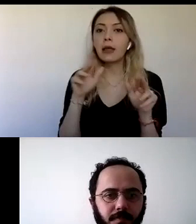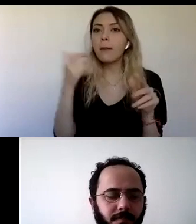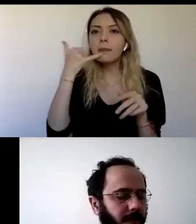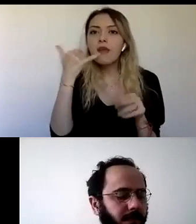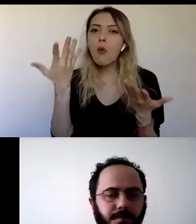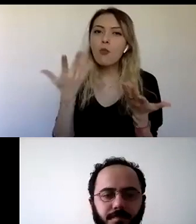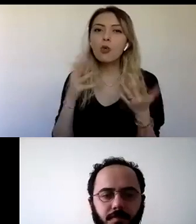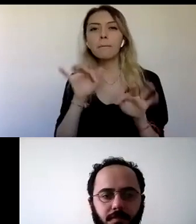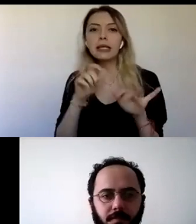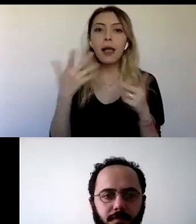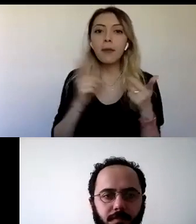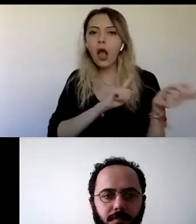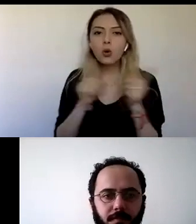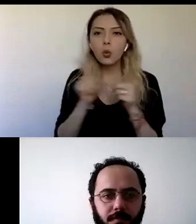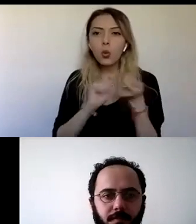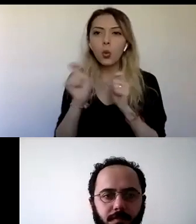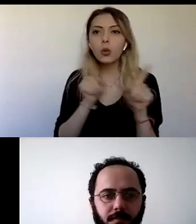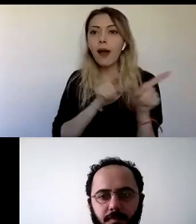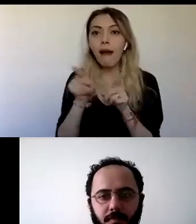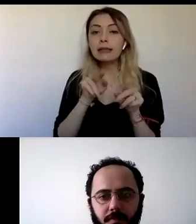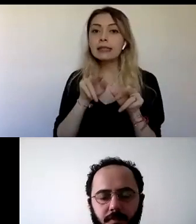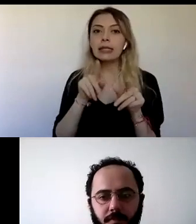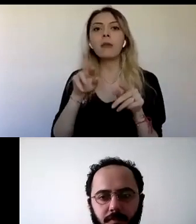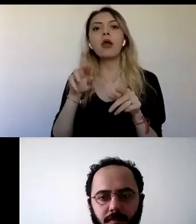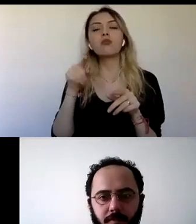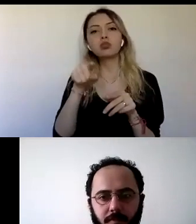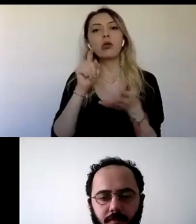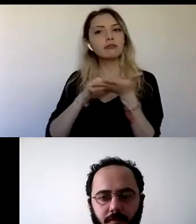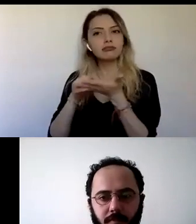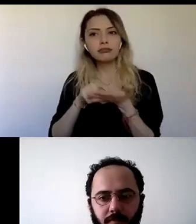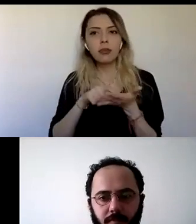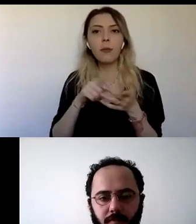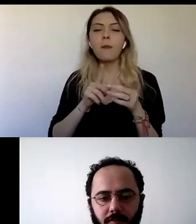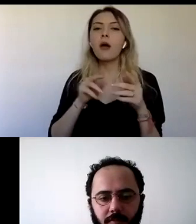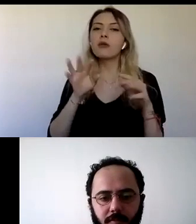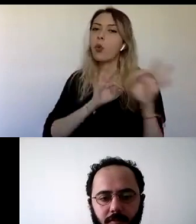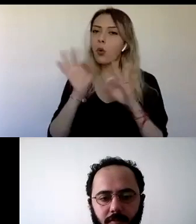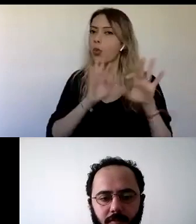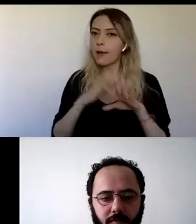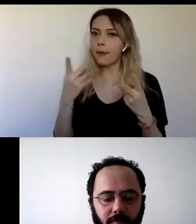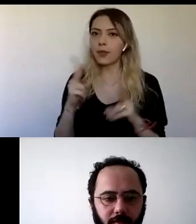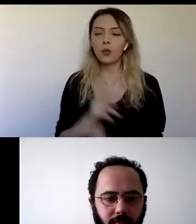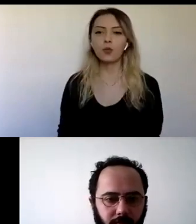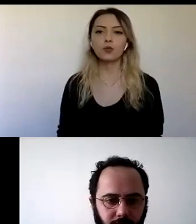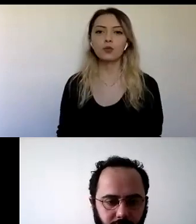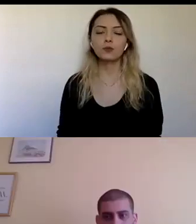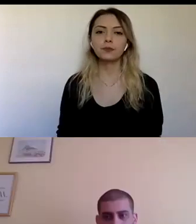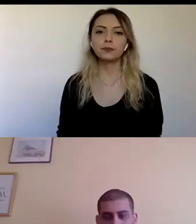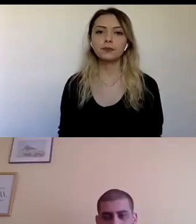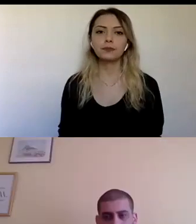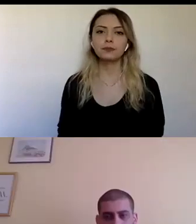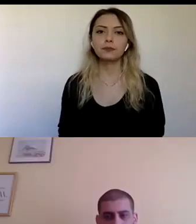önemli bilgiler veriyor. Şöyle ki bir rapor yayınladınız, raporunuza bir Bitly linki verdiniz ve sosyal medyadan, web